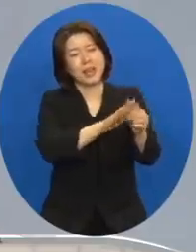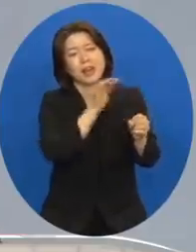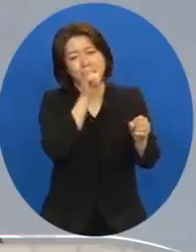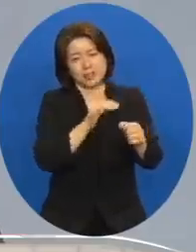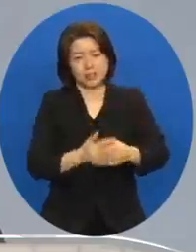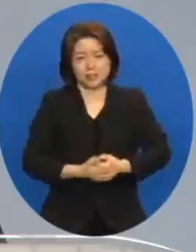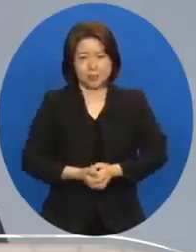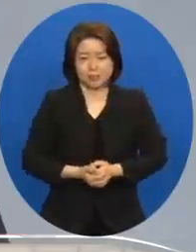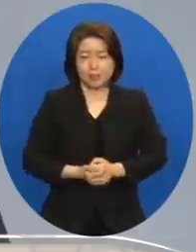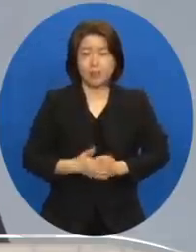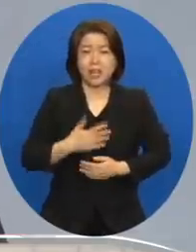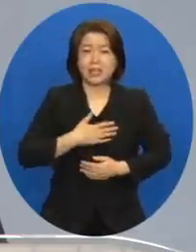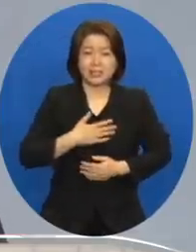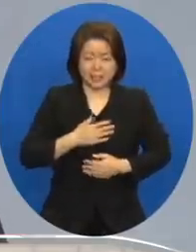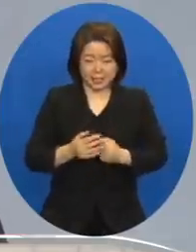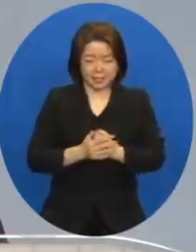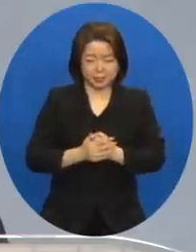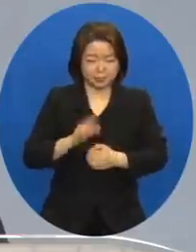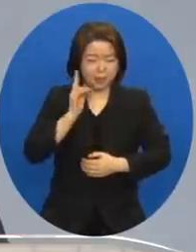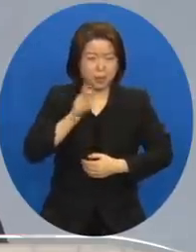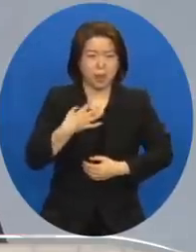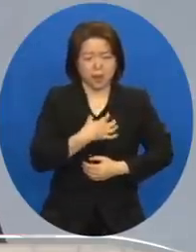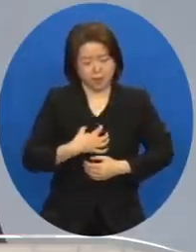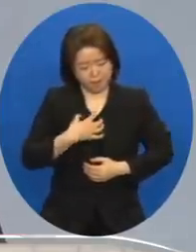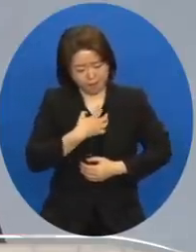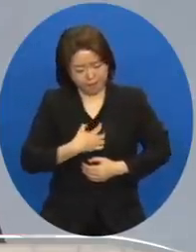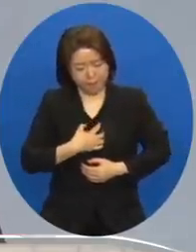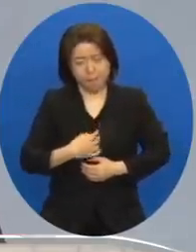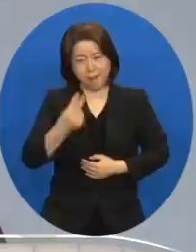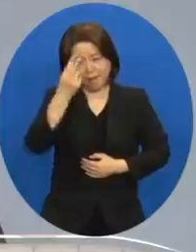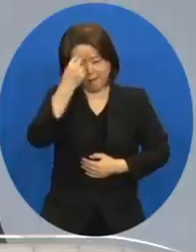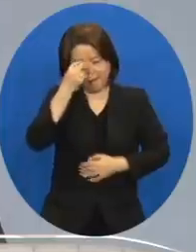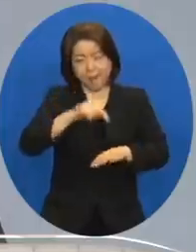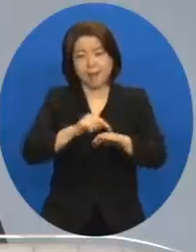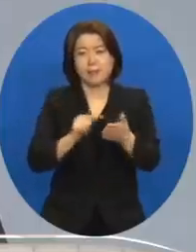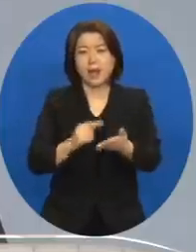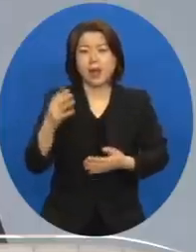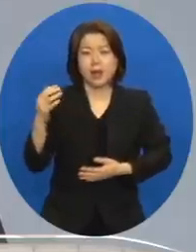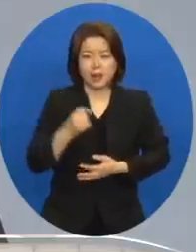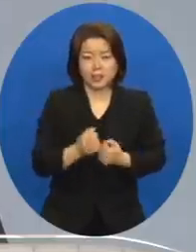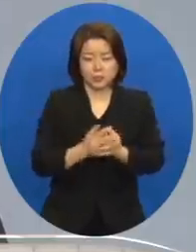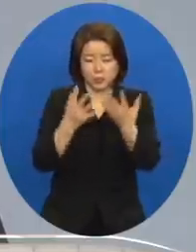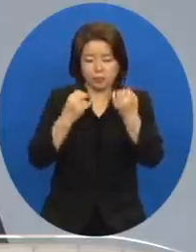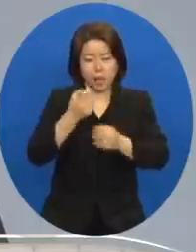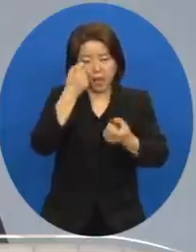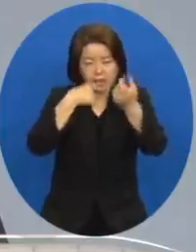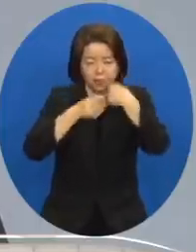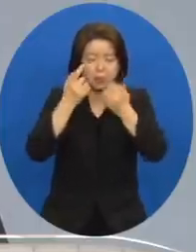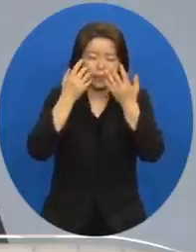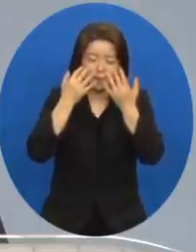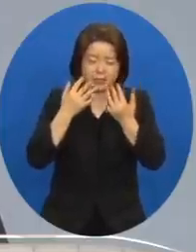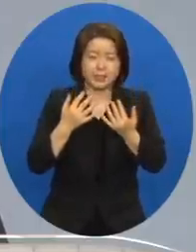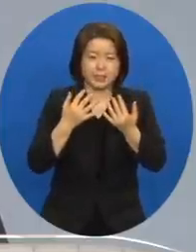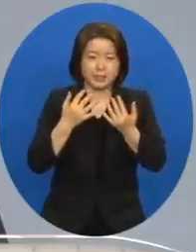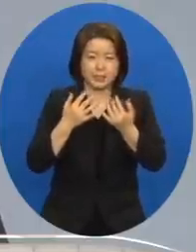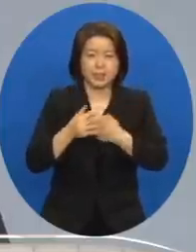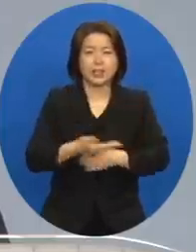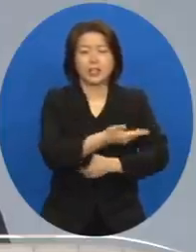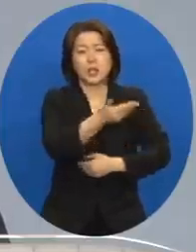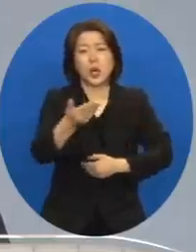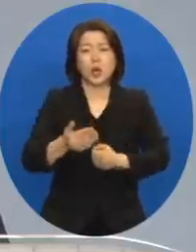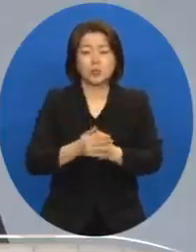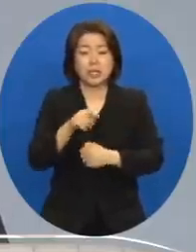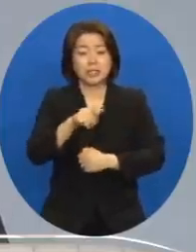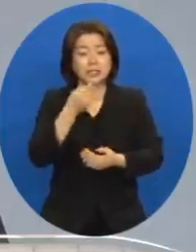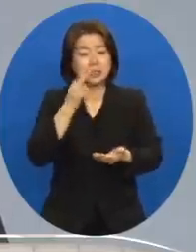쓰고 있습니다 나는 몹시 괴로워하며 걱정하는 마음으로 많은 눈물을 흘리면서 여러분에게 그